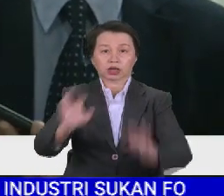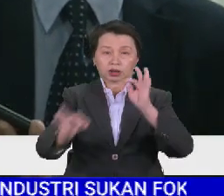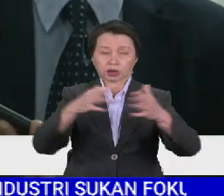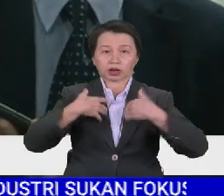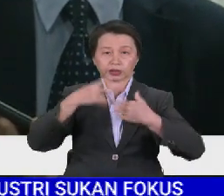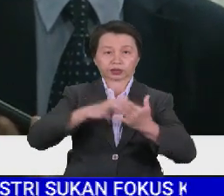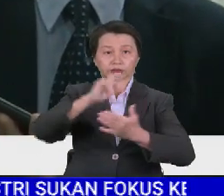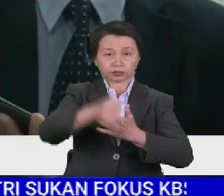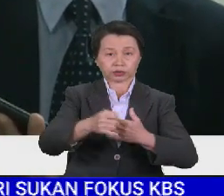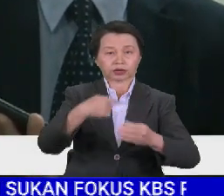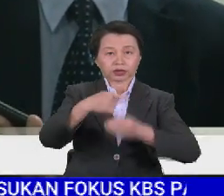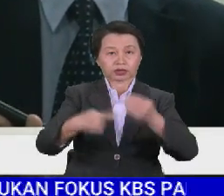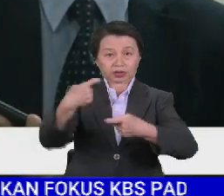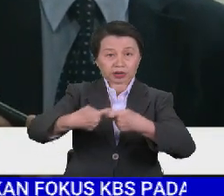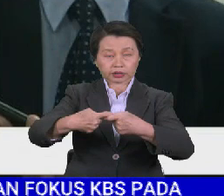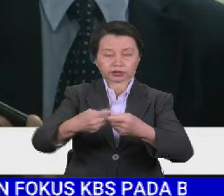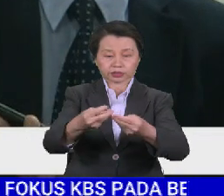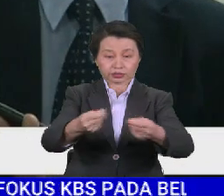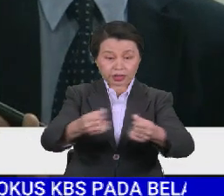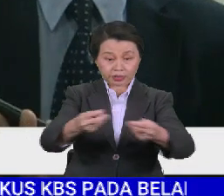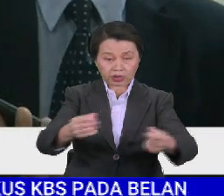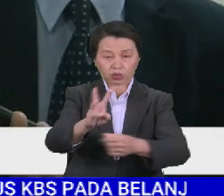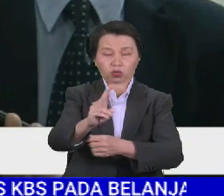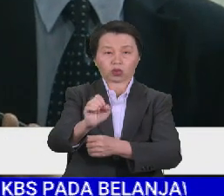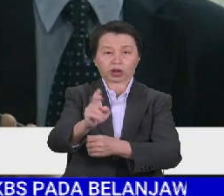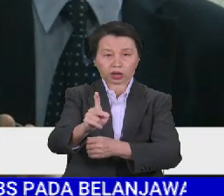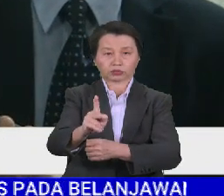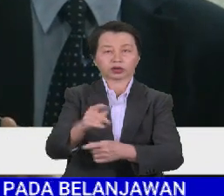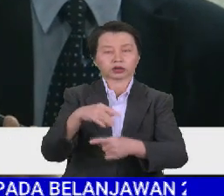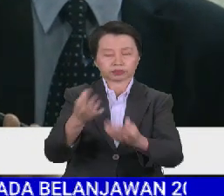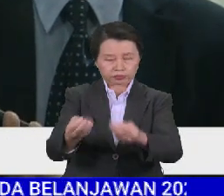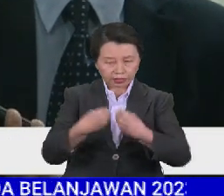berkaitan dengan tanah wakaf ajukan permohonan tersebut